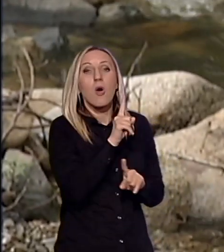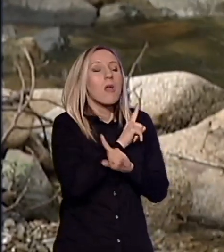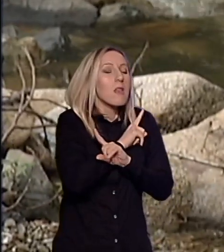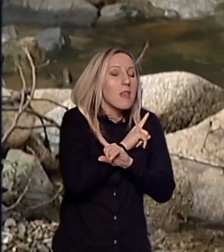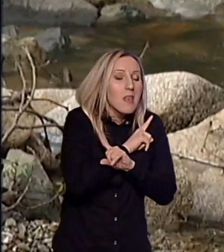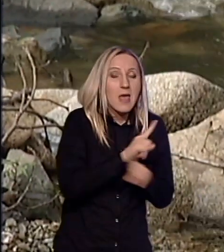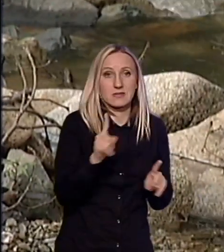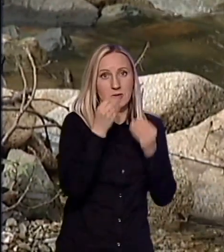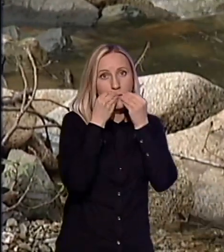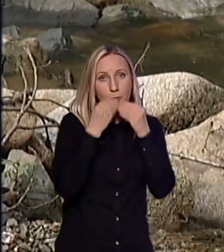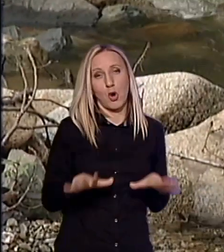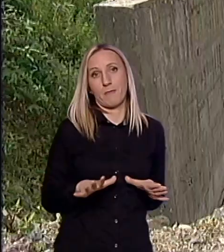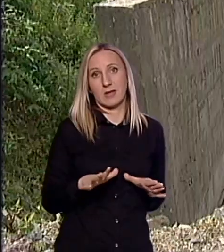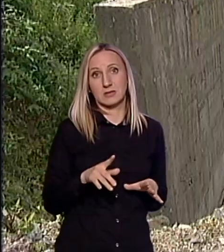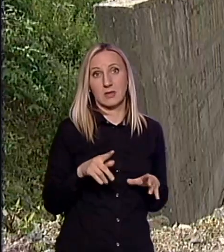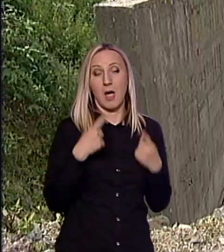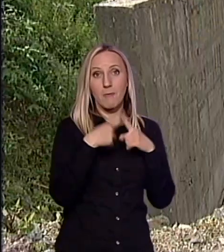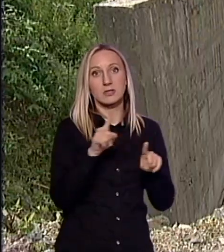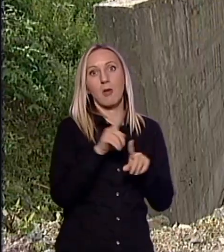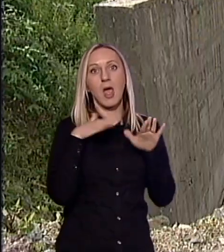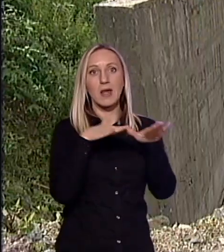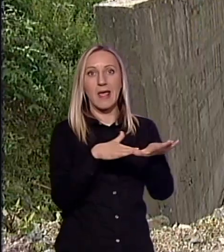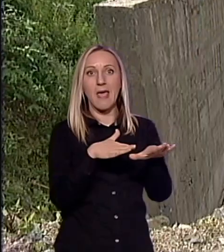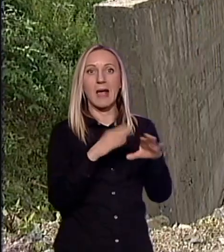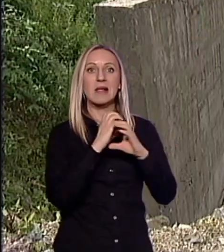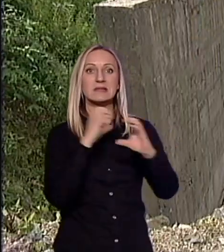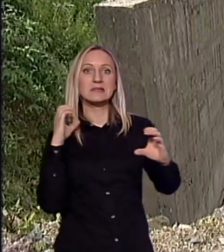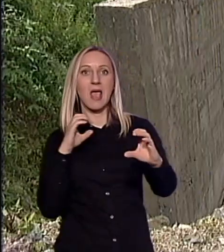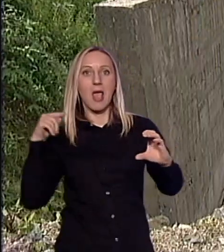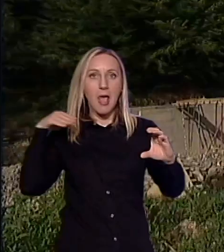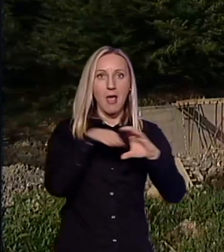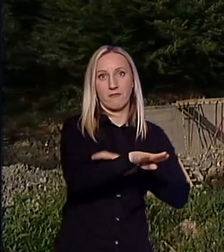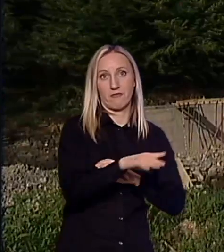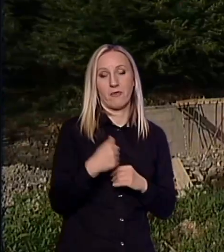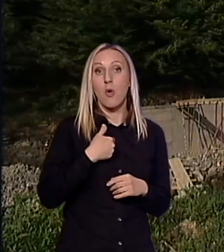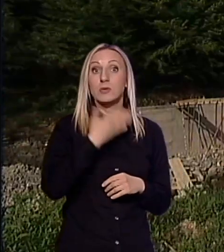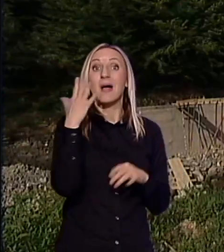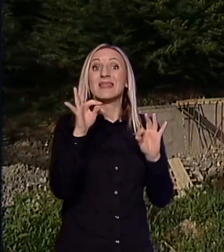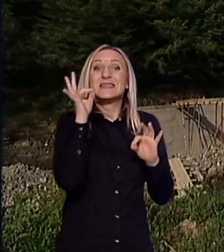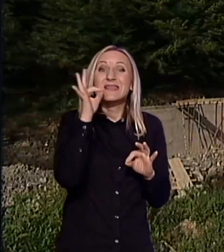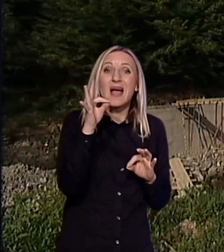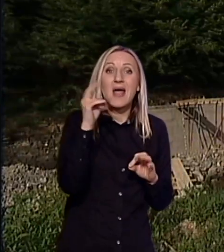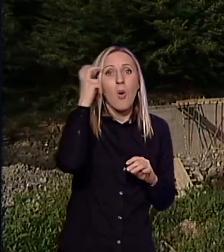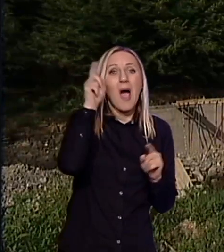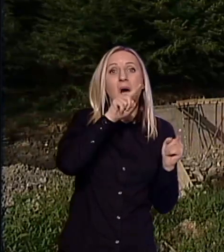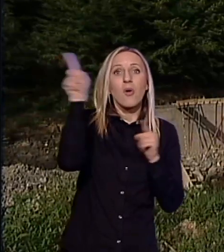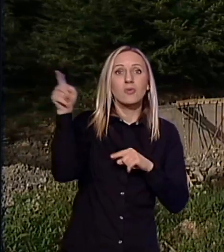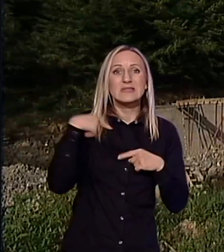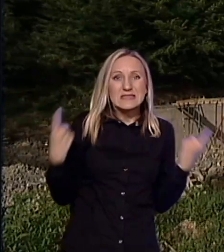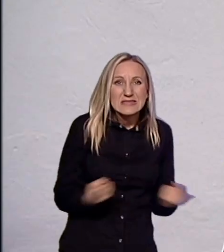upropasti ili pogotovo ne da se reka stavi u cevi. Uspela sam za 10 dana u Austriji da pokrenem sve